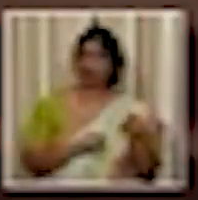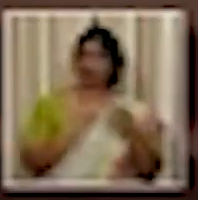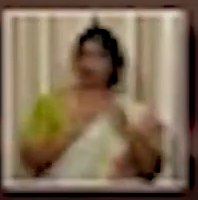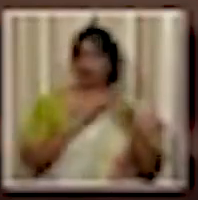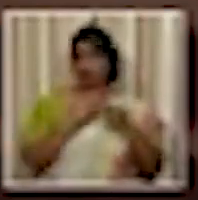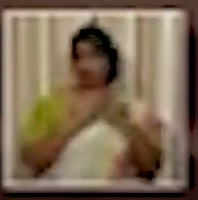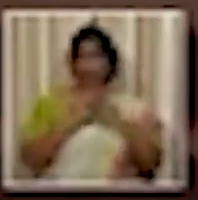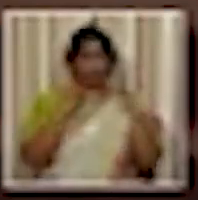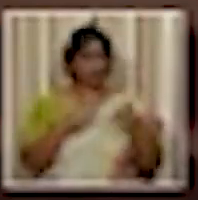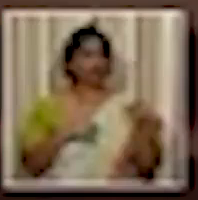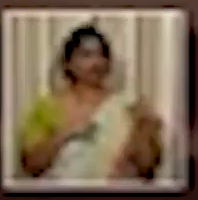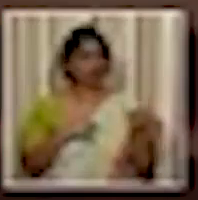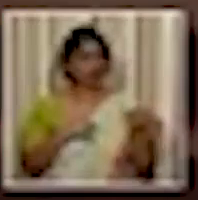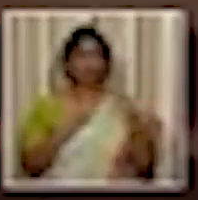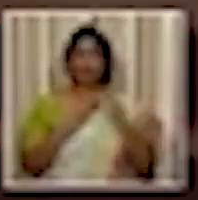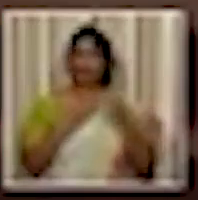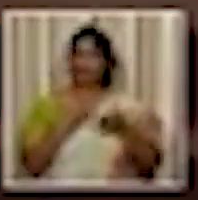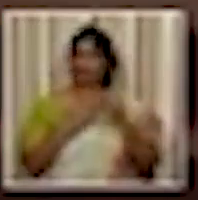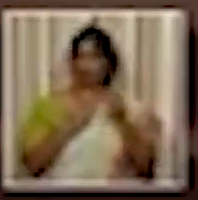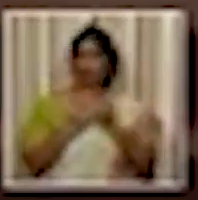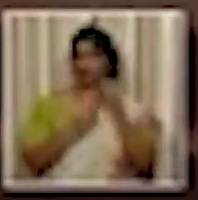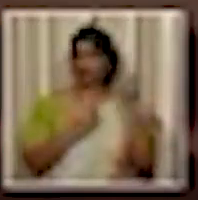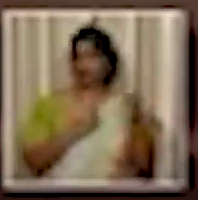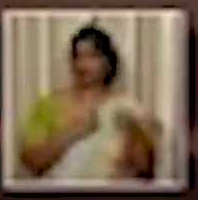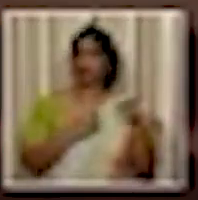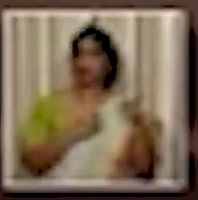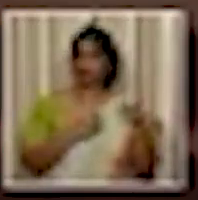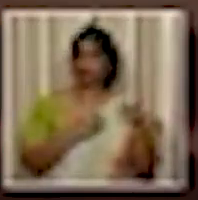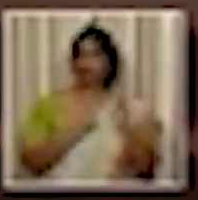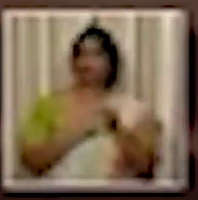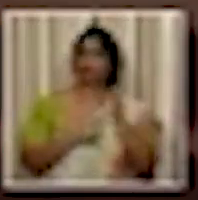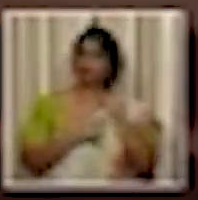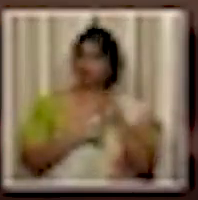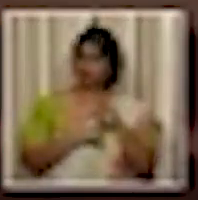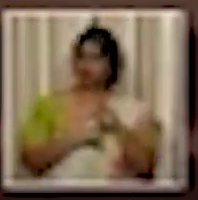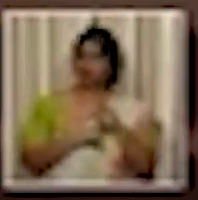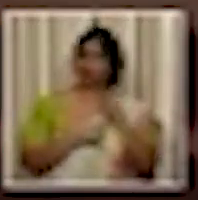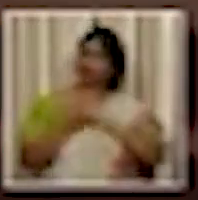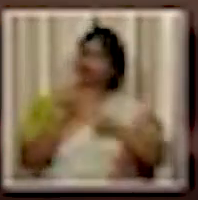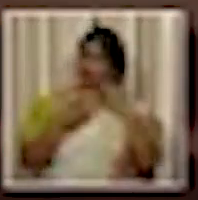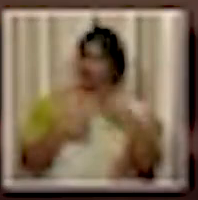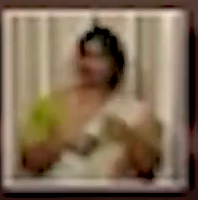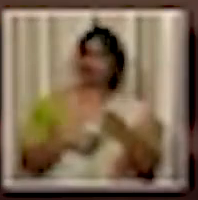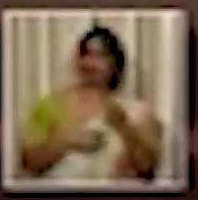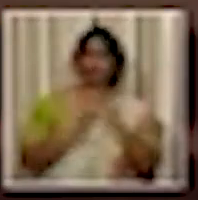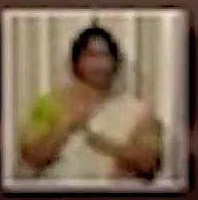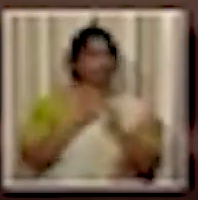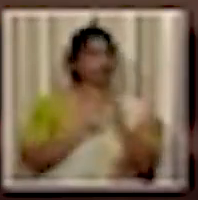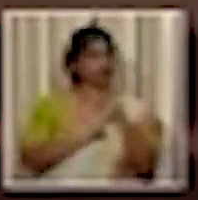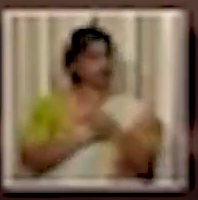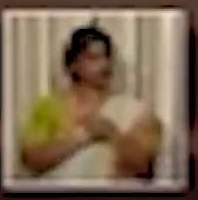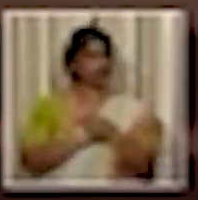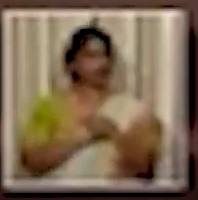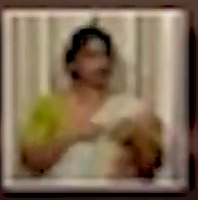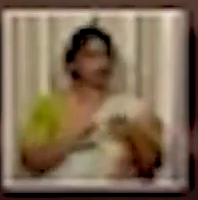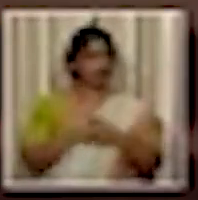ගෙවල් ප්‍රමාණයක් තියෙනවා. ඒ ගෙවල් ටික හදන්න සල්ලි දෙන්න කියලා. ඒක ජනාධිපතිතුමාත් එක්ක සාකච්ඡා කරලා මුදල් ඇමතිවරයා හැටියට